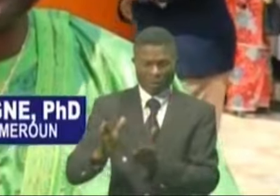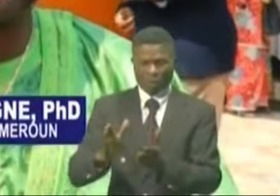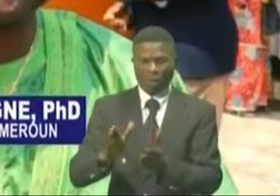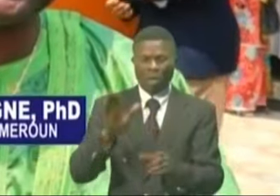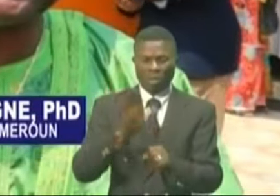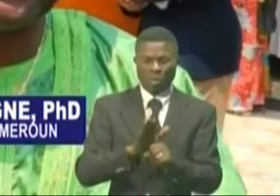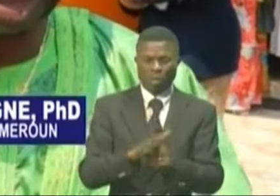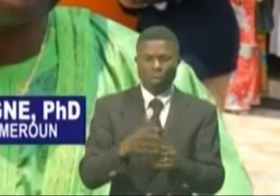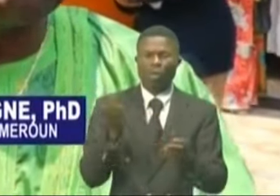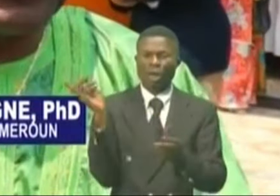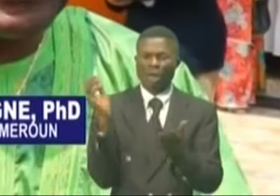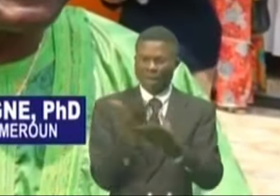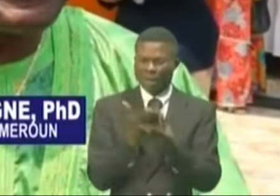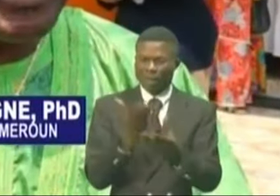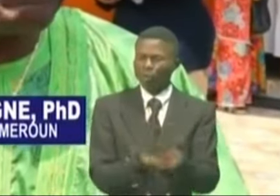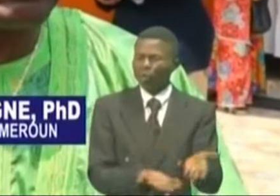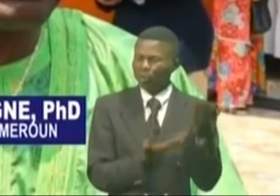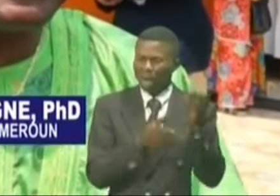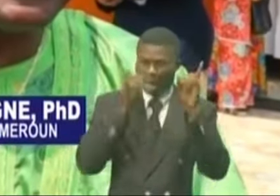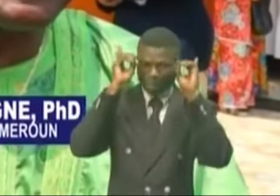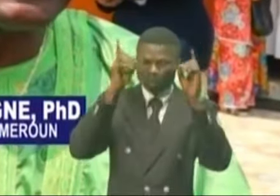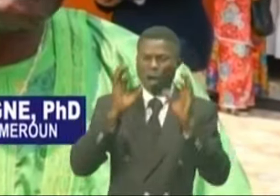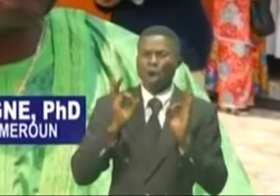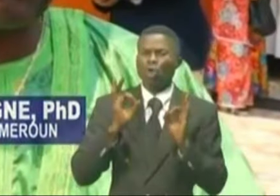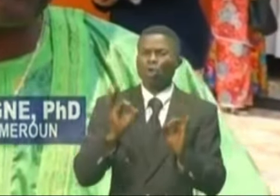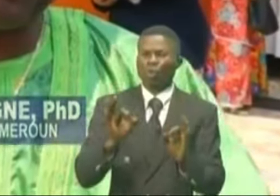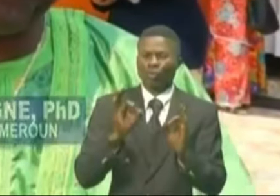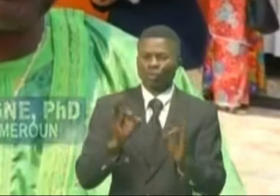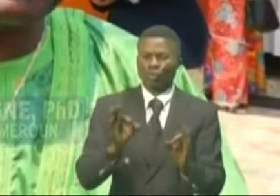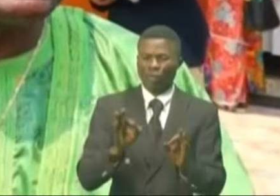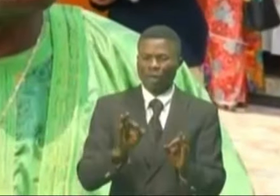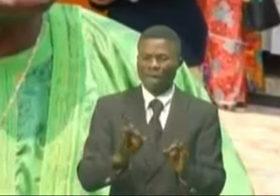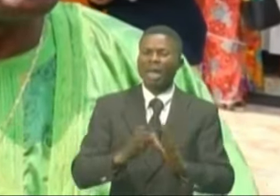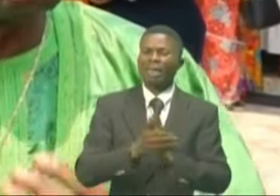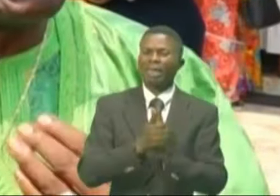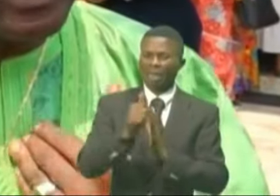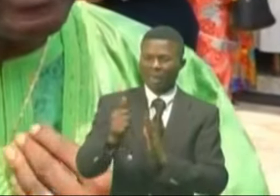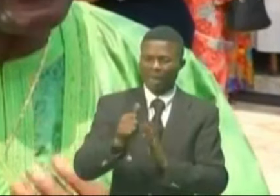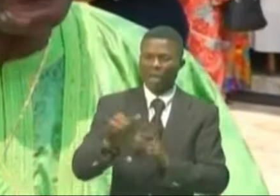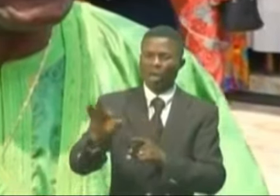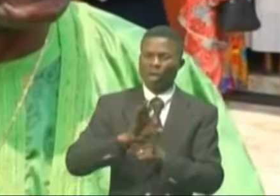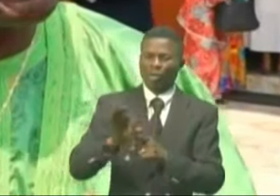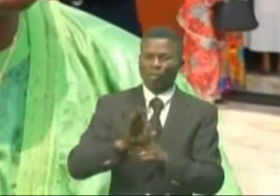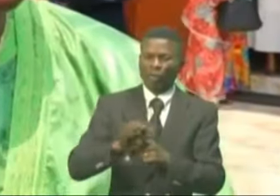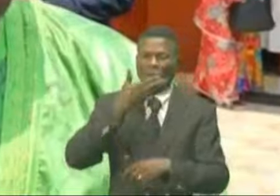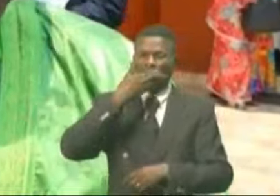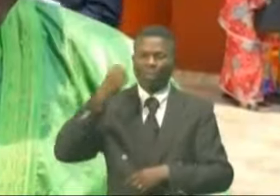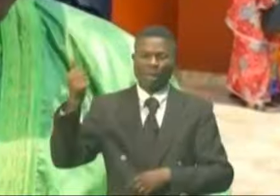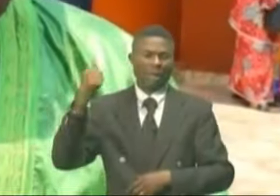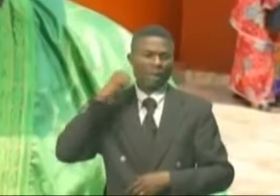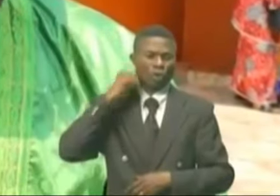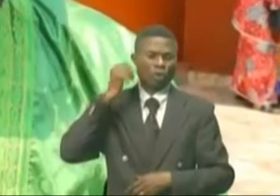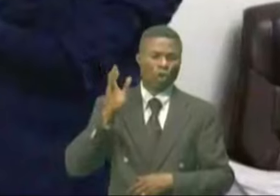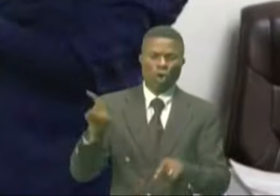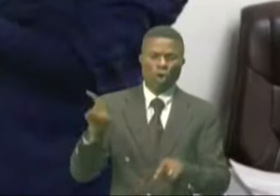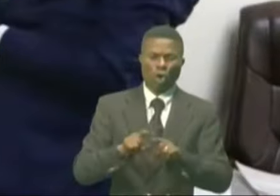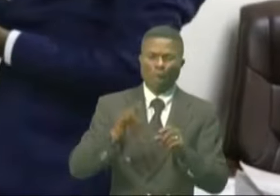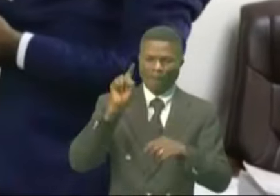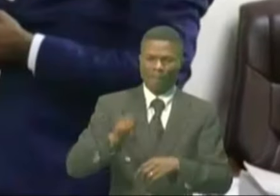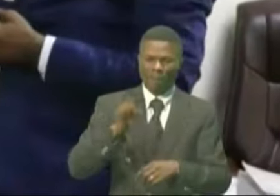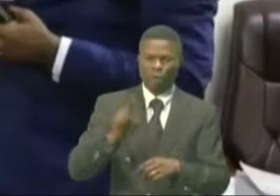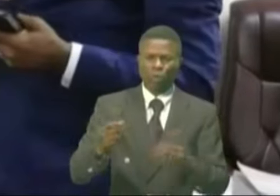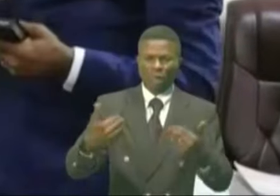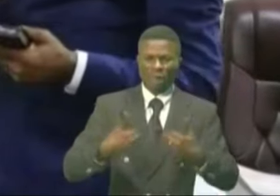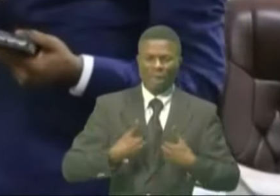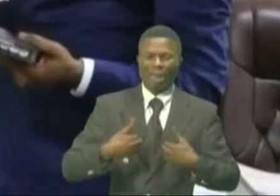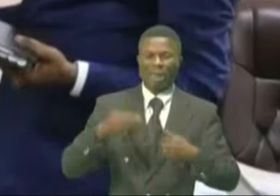outils pédagogiques modernes, appropriés pour former les meilleurs médecins tels que nous désirons en Afrique. Signalons que cet